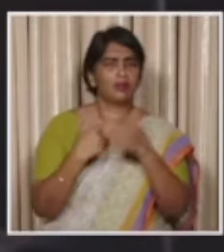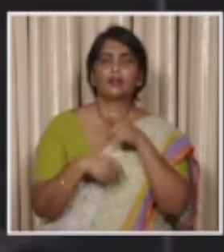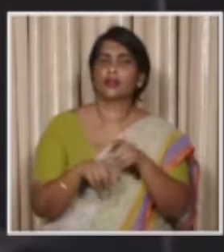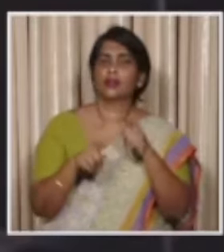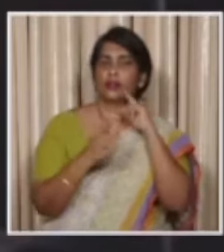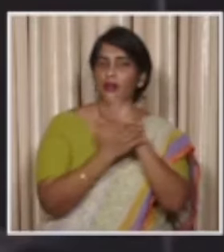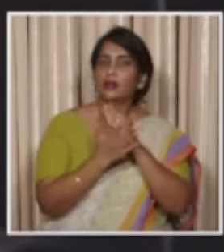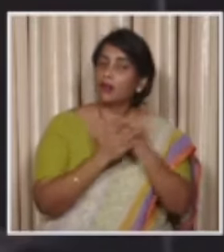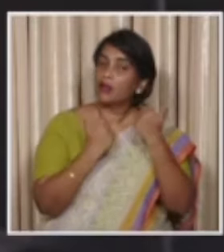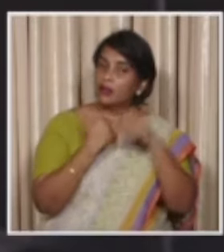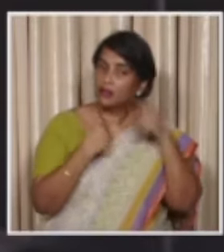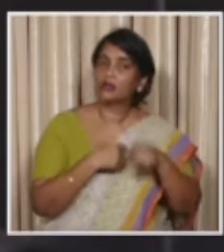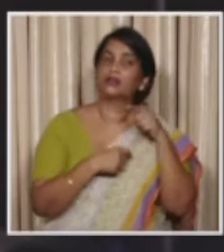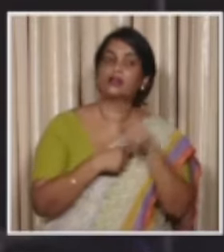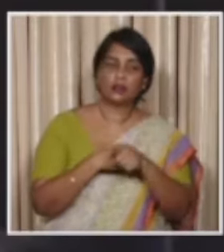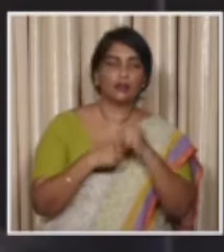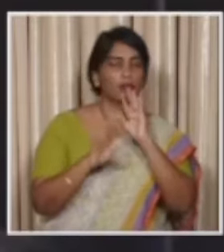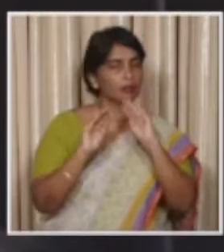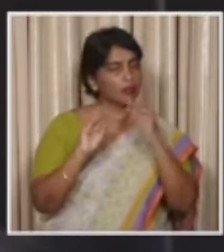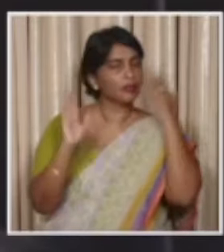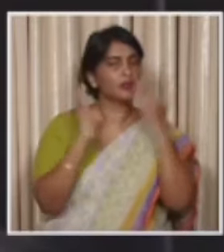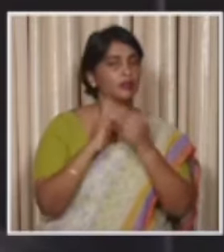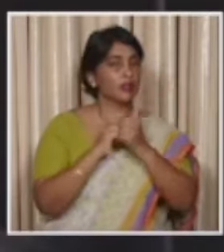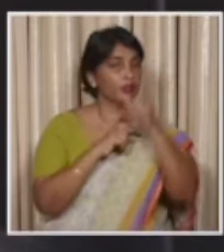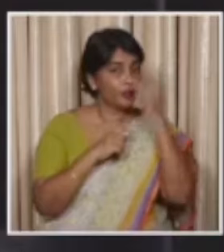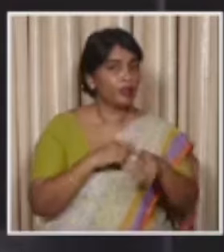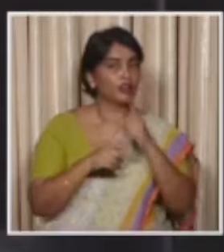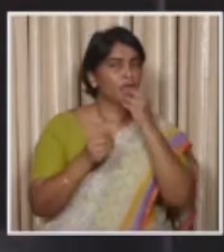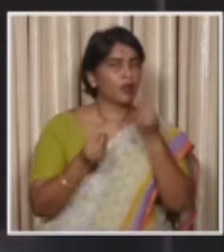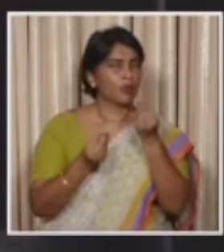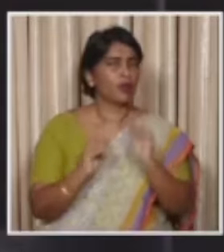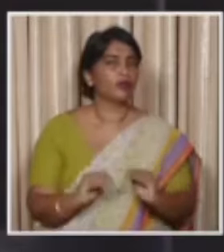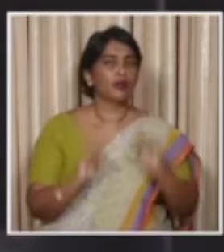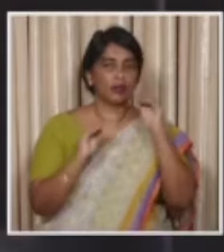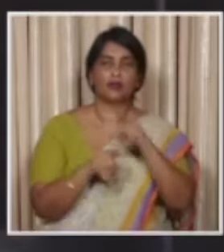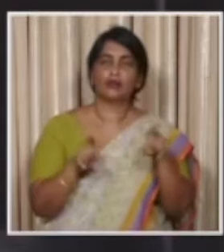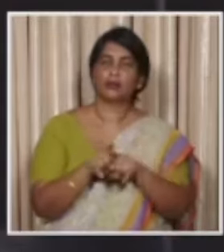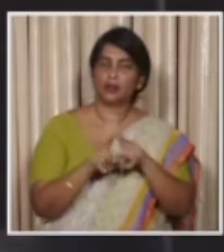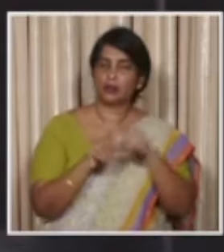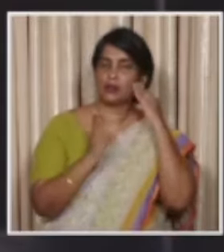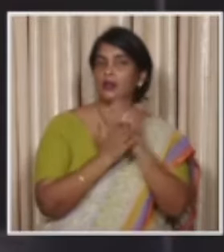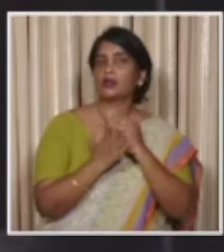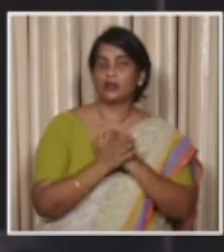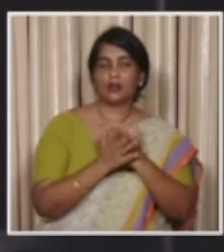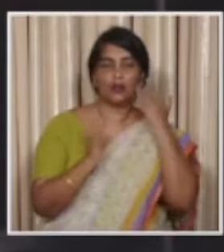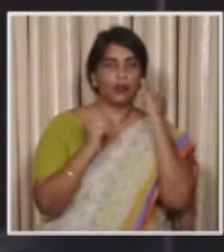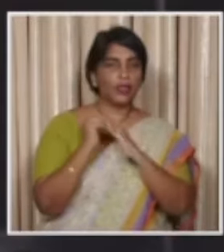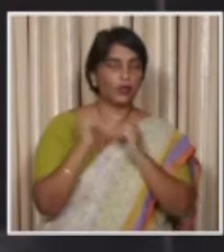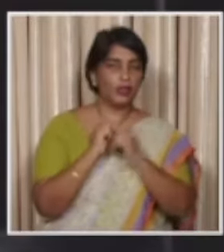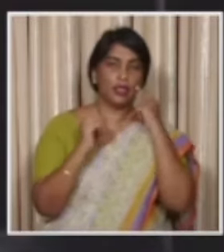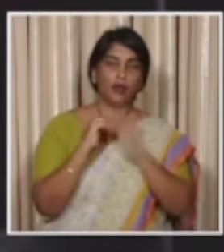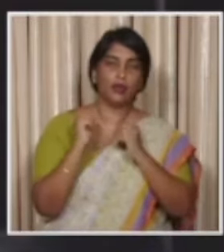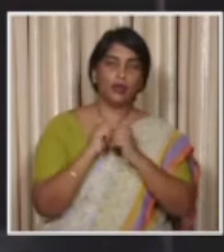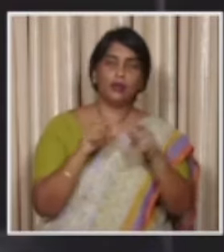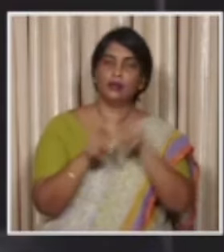මාස්ටර් ප්ලෑන් එක හදලා ඒකේ සැලකිලි වැඩ කොටසක් කරපු නිසා තමයි සුළු ගම් වතුරක් උනේ. ඒ නිසා වතුර බහැර යාම සඳහා කළ යුතු මාස්ටර්